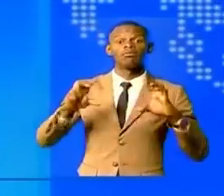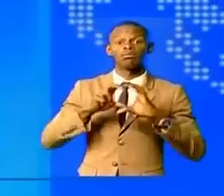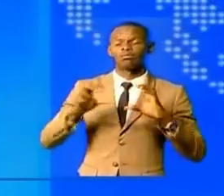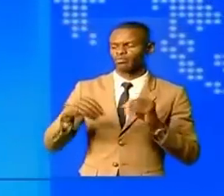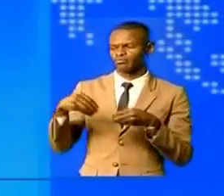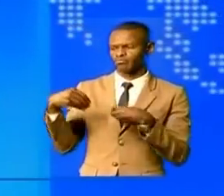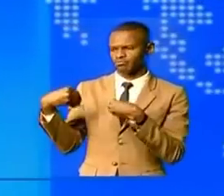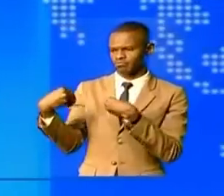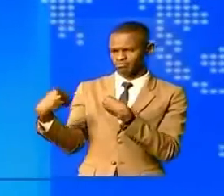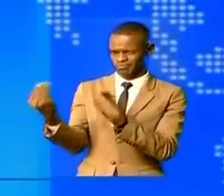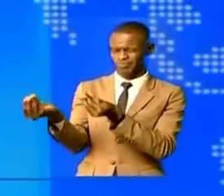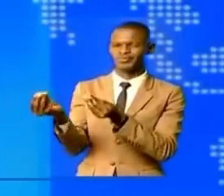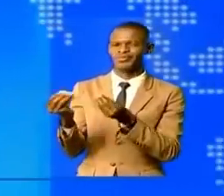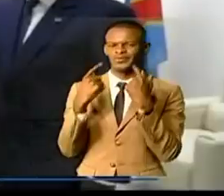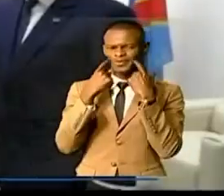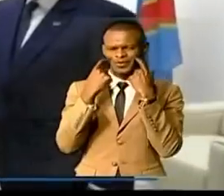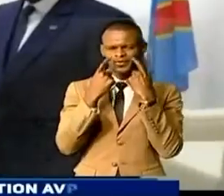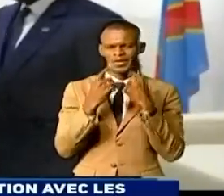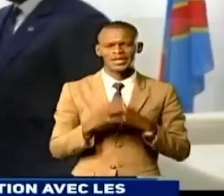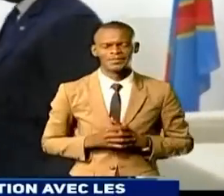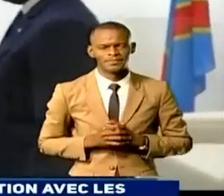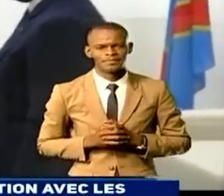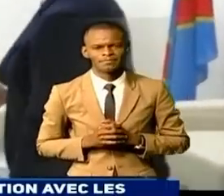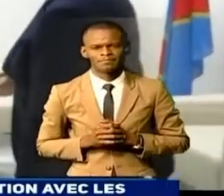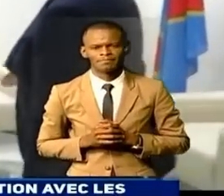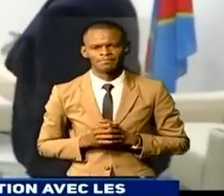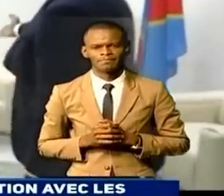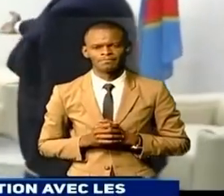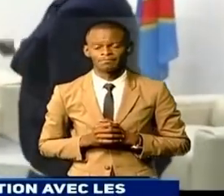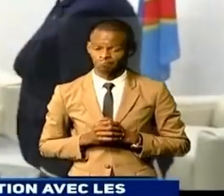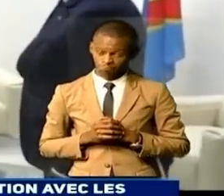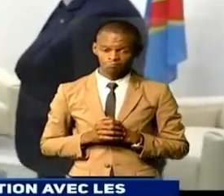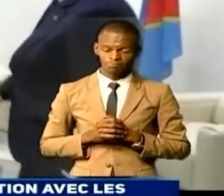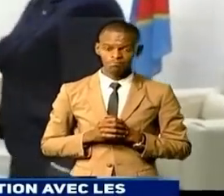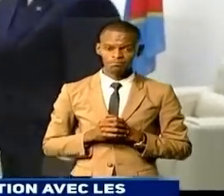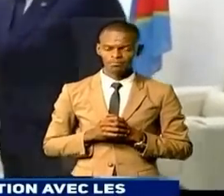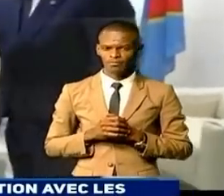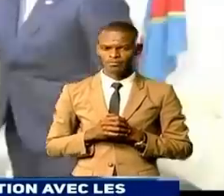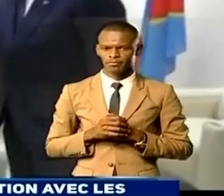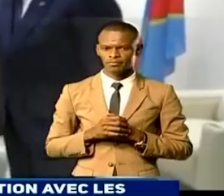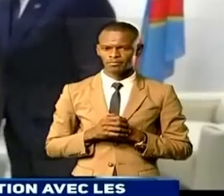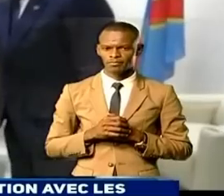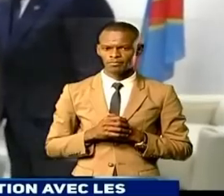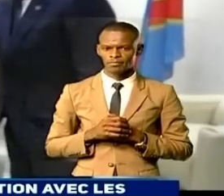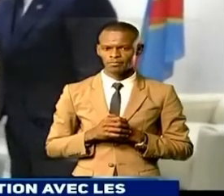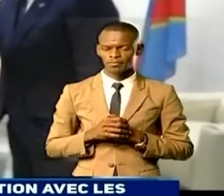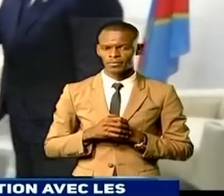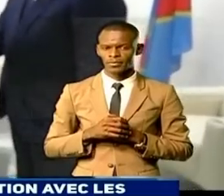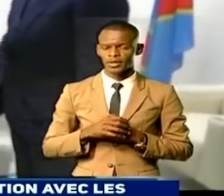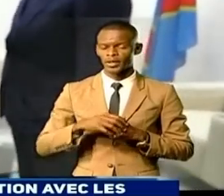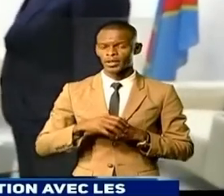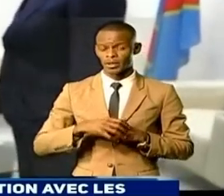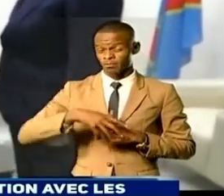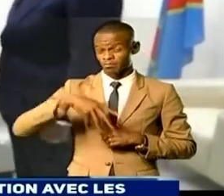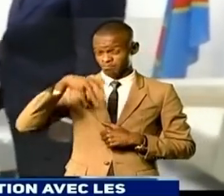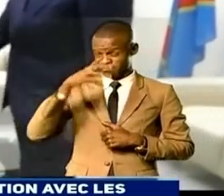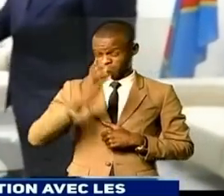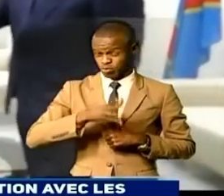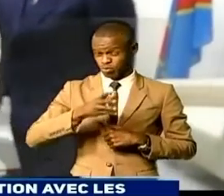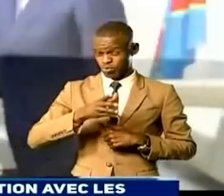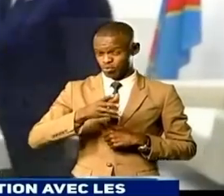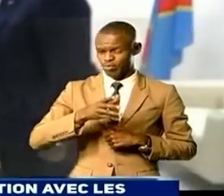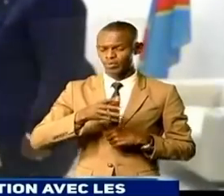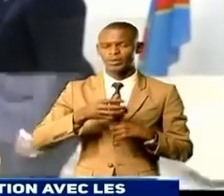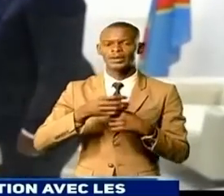Lomami. Pati Tondongo Kizunda. Faire part au Premier ministre Jean-Michel Samalou Kondé Kiengé de la création par le pape François